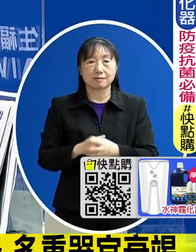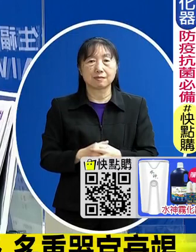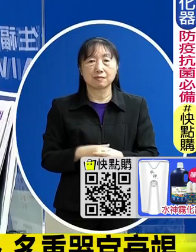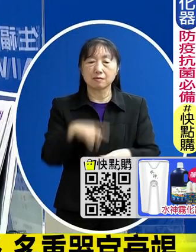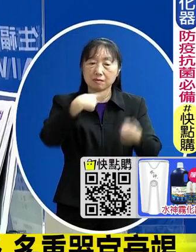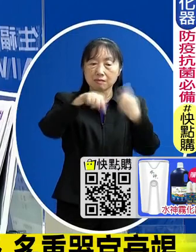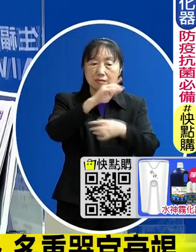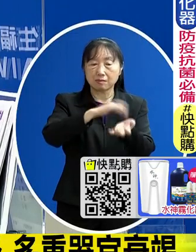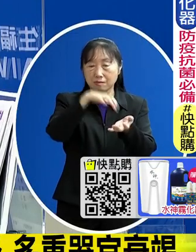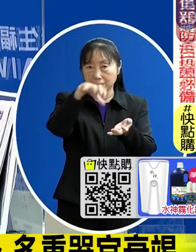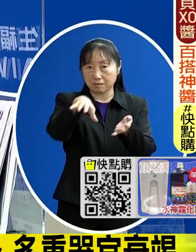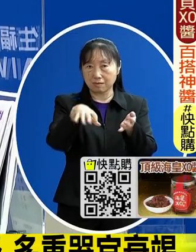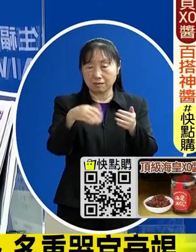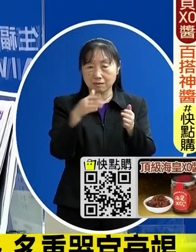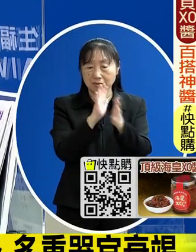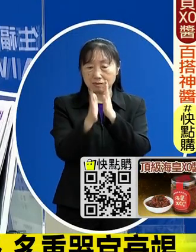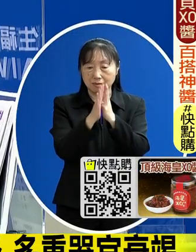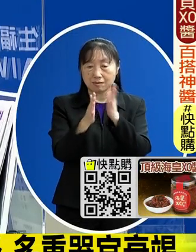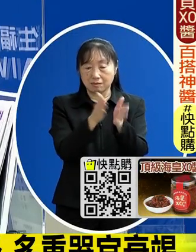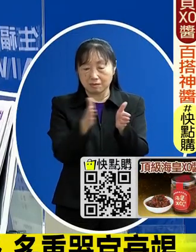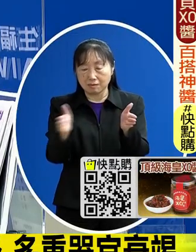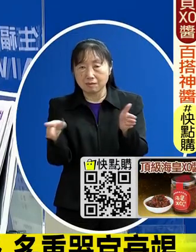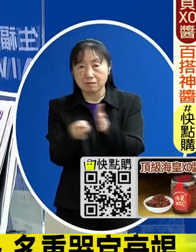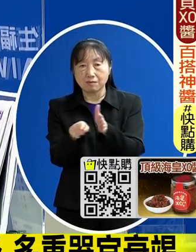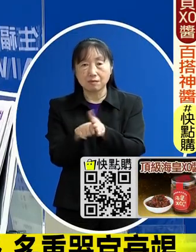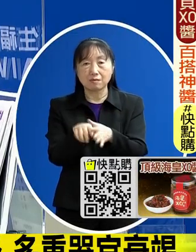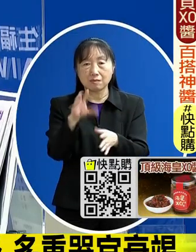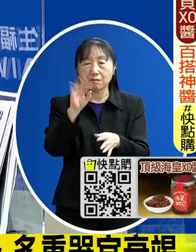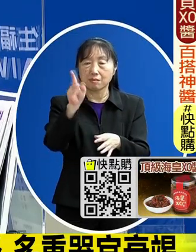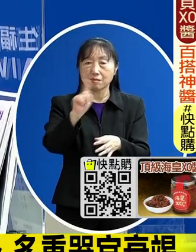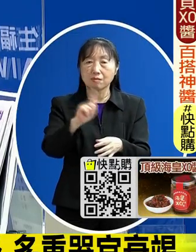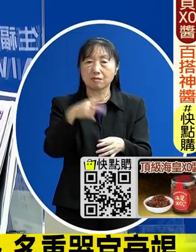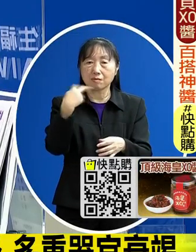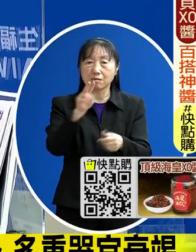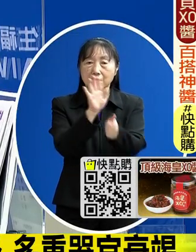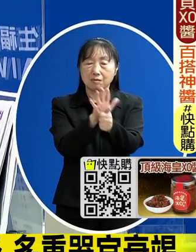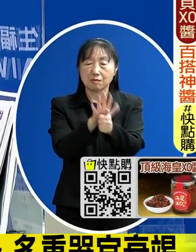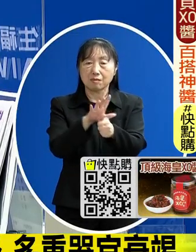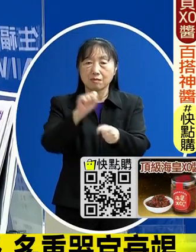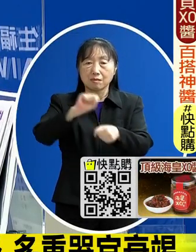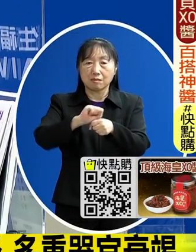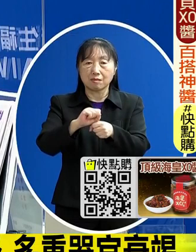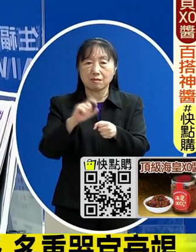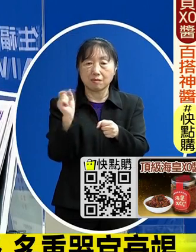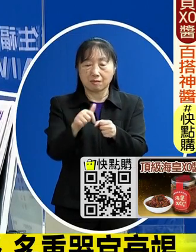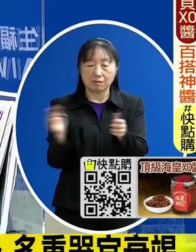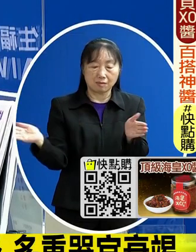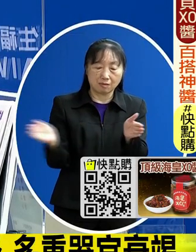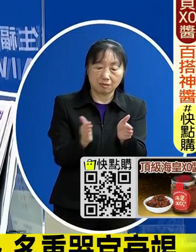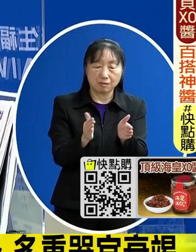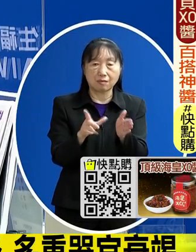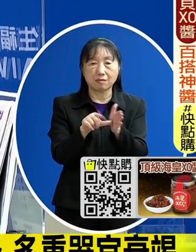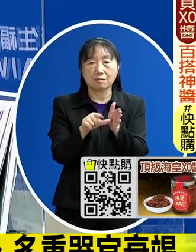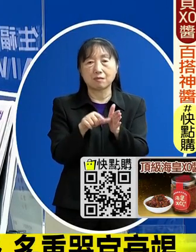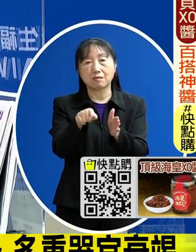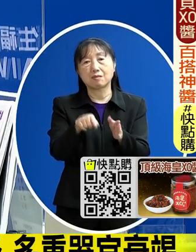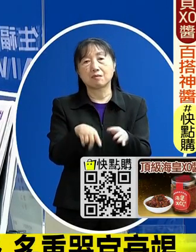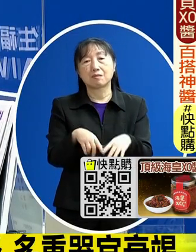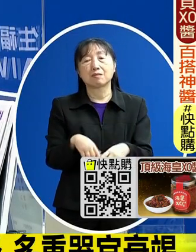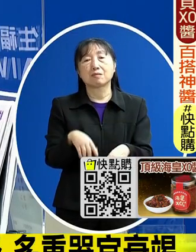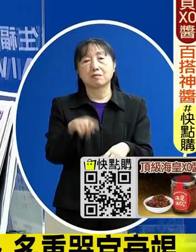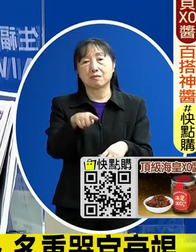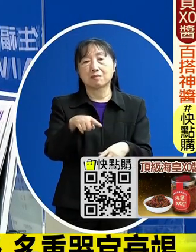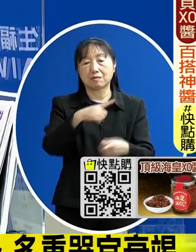转院的安排的过程当中，还有没有什么可以在加速的地方哈，来这个让这个转院的过程能